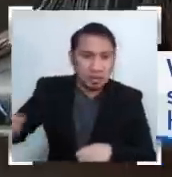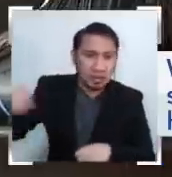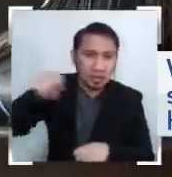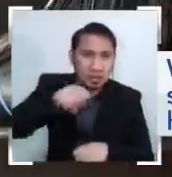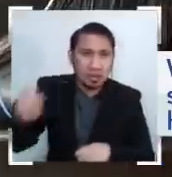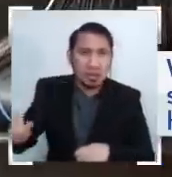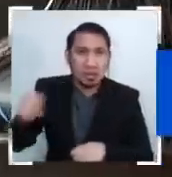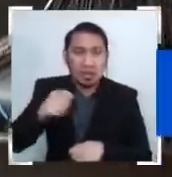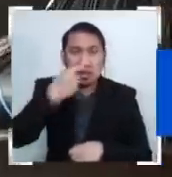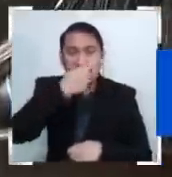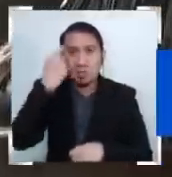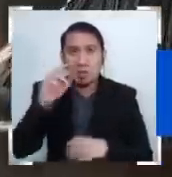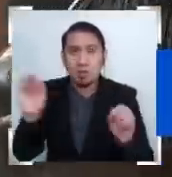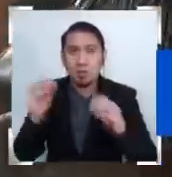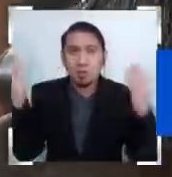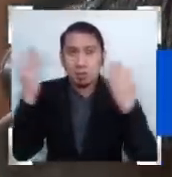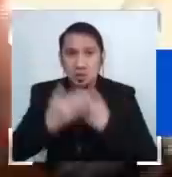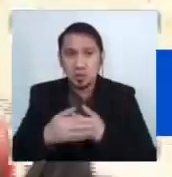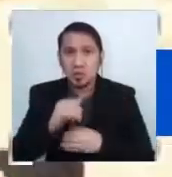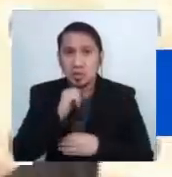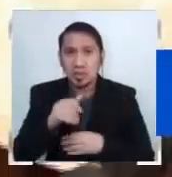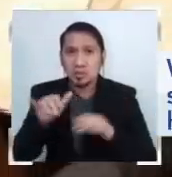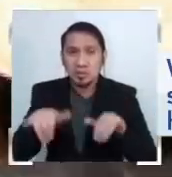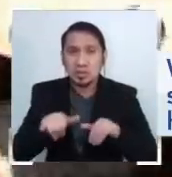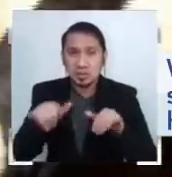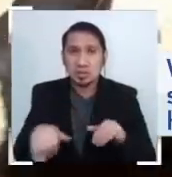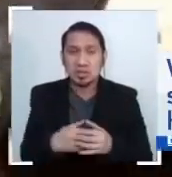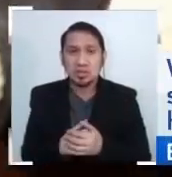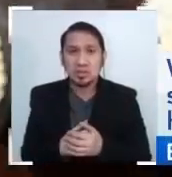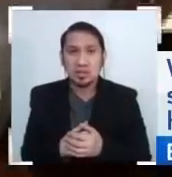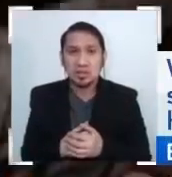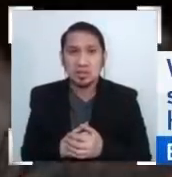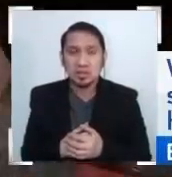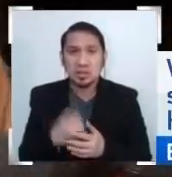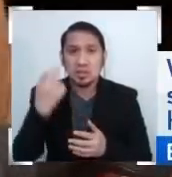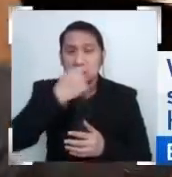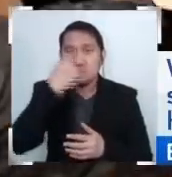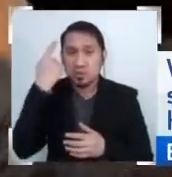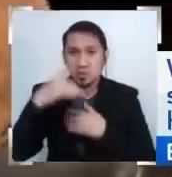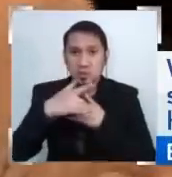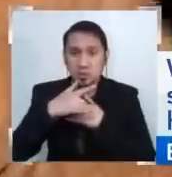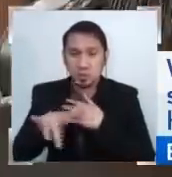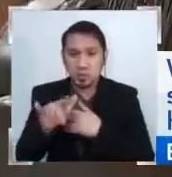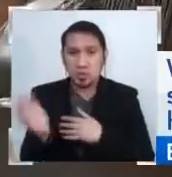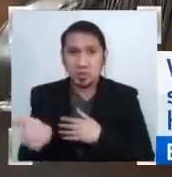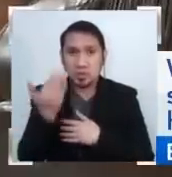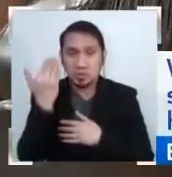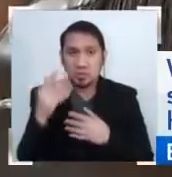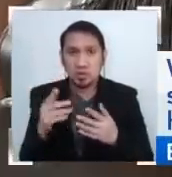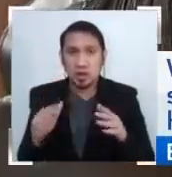kami dito sa gabi. Hindi naman kami dito mag-stay. Dahil sa madaling araw sila nagkakatubig. Paano